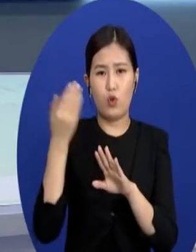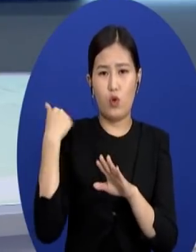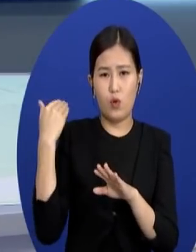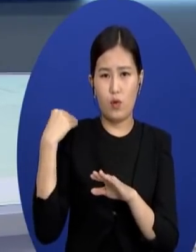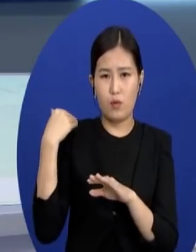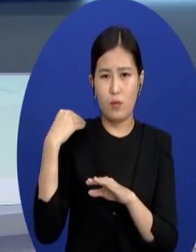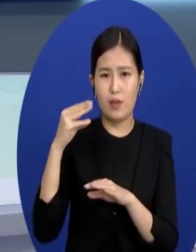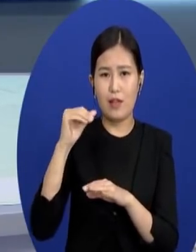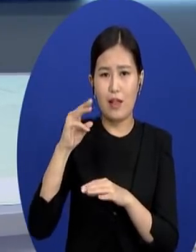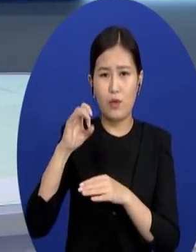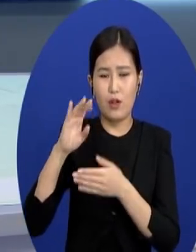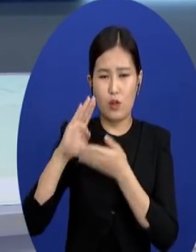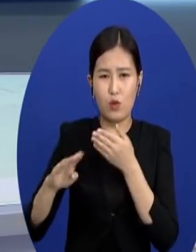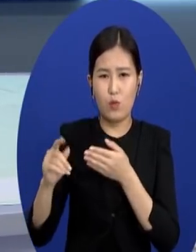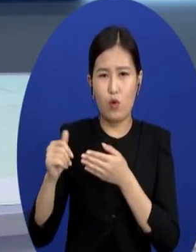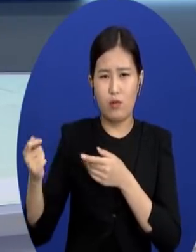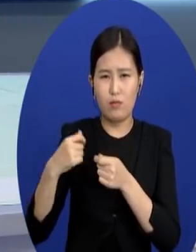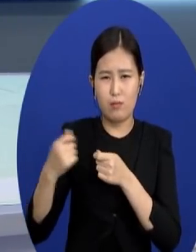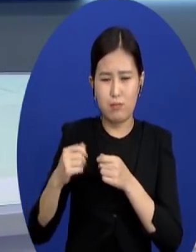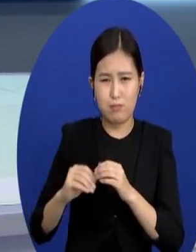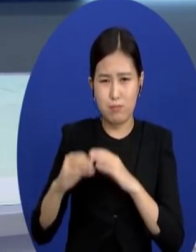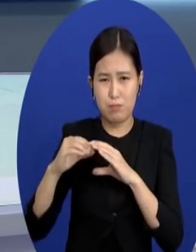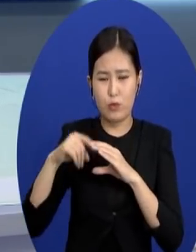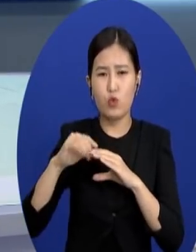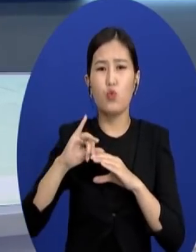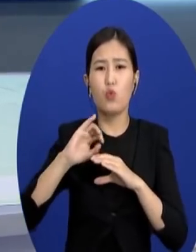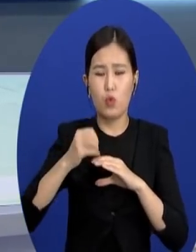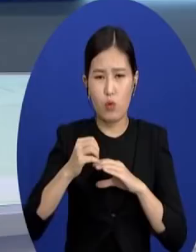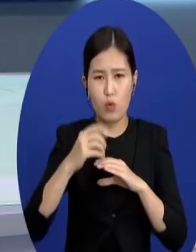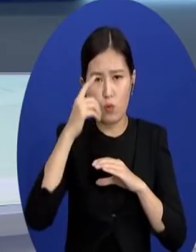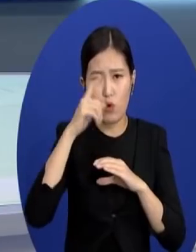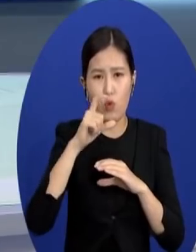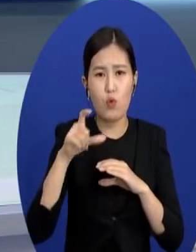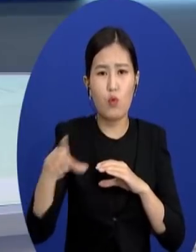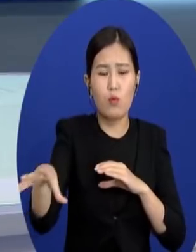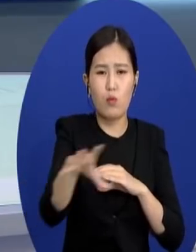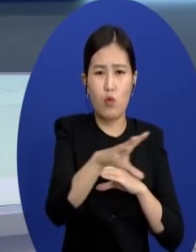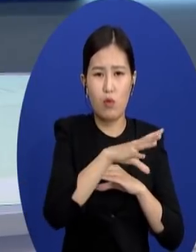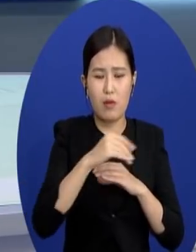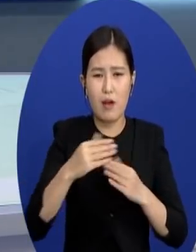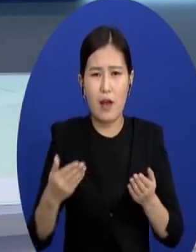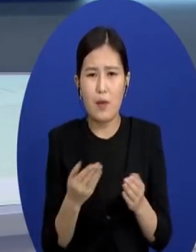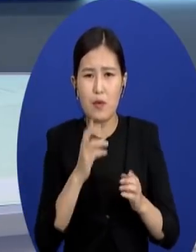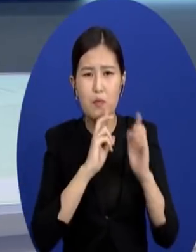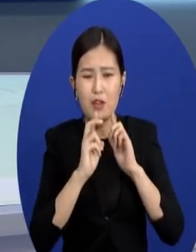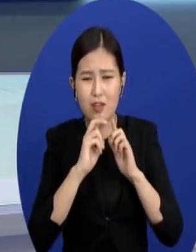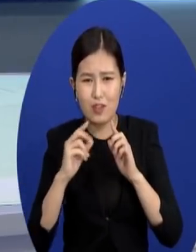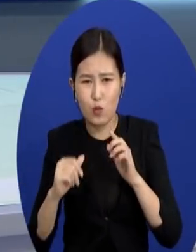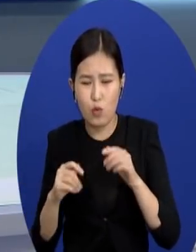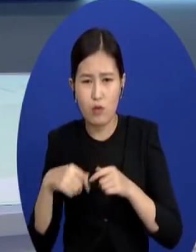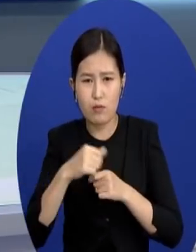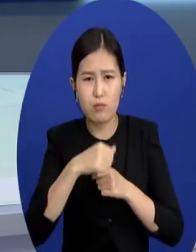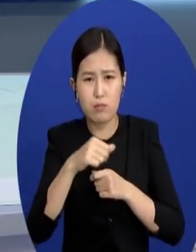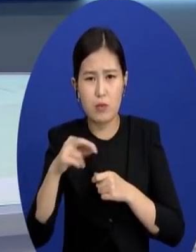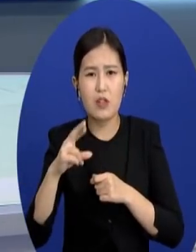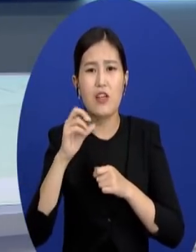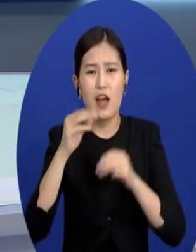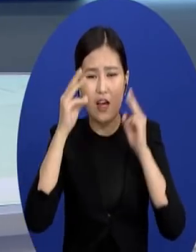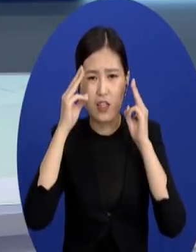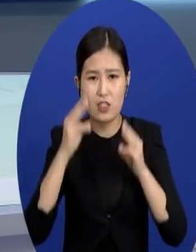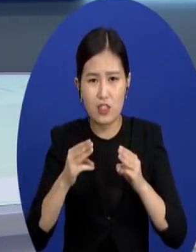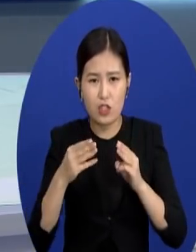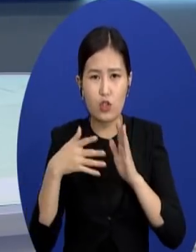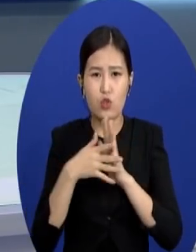мөнгөөр юу хийгдэх, ямар бүтээн байгуулалт дөрнөх, ард иргэдийн амьдралд бэрхшээл болж байгаа асуудлуудыг хэрхэн шийдэх, үүнд зарцуулах төсвийн мэдээлэл